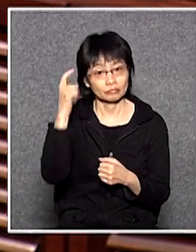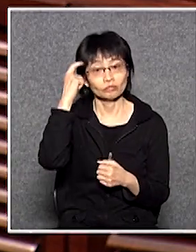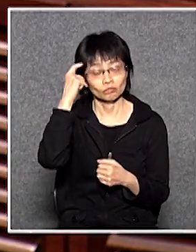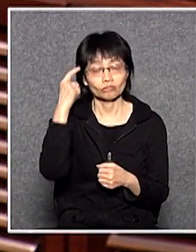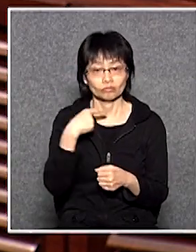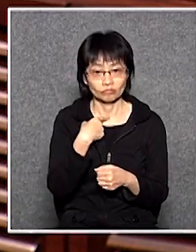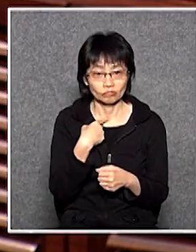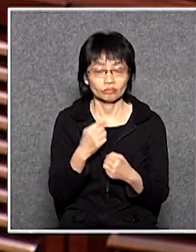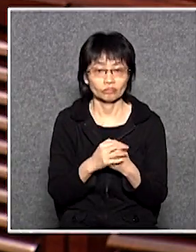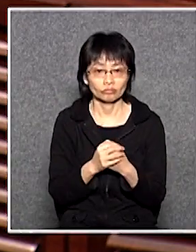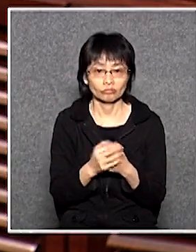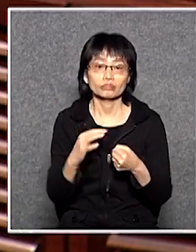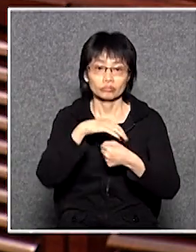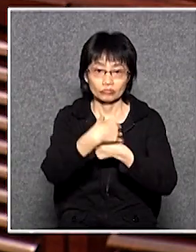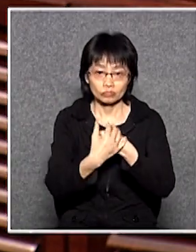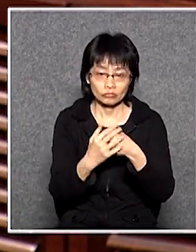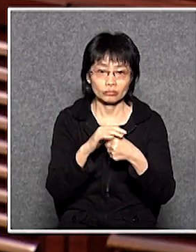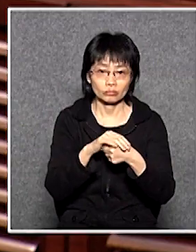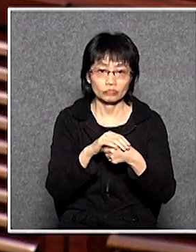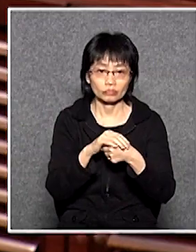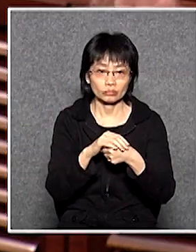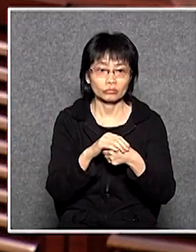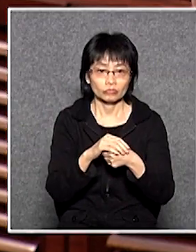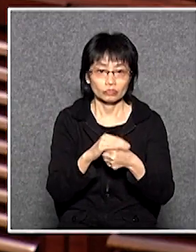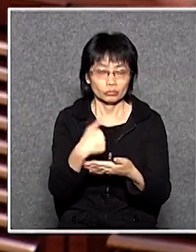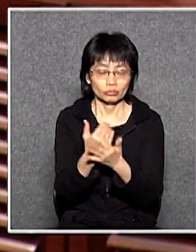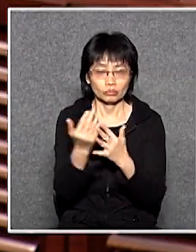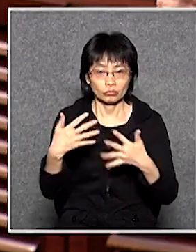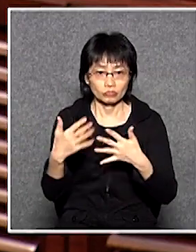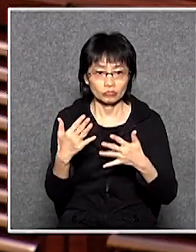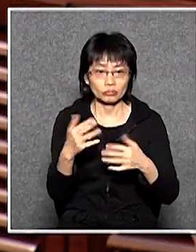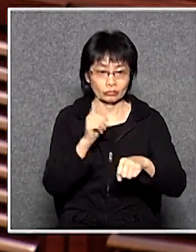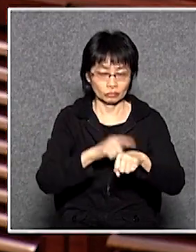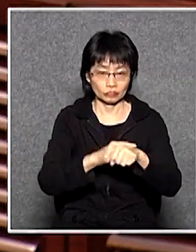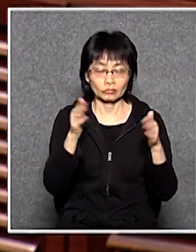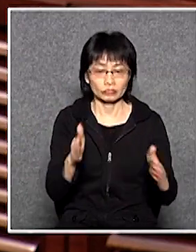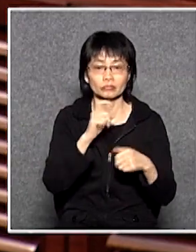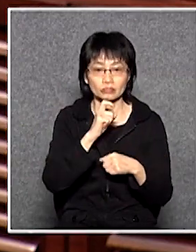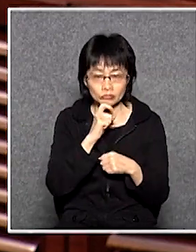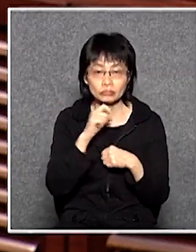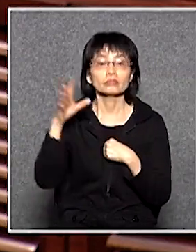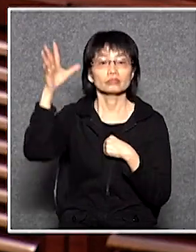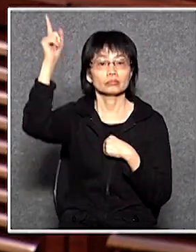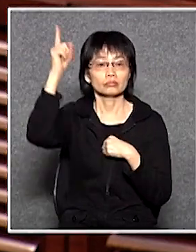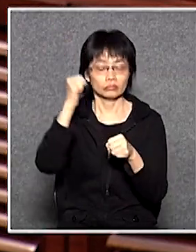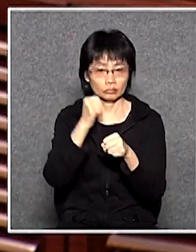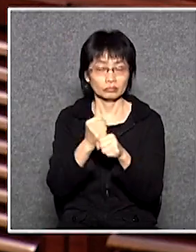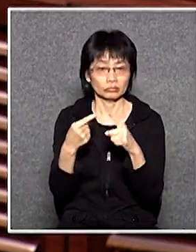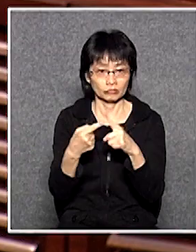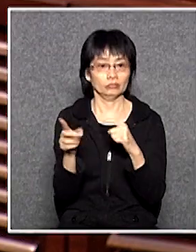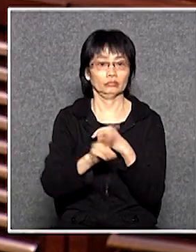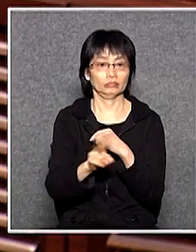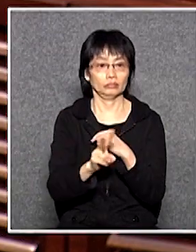世界乜嘢都有時刻嘅。就算上帝做人啊，人嘅生命都係有時限